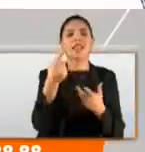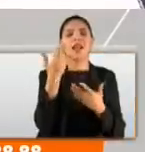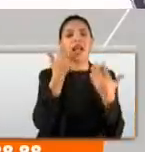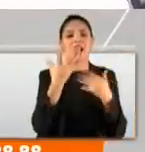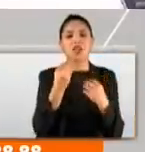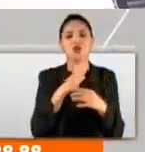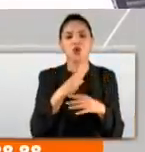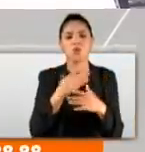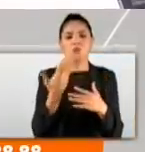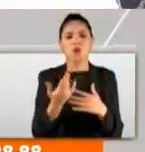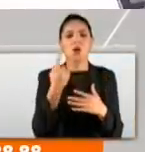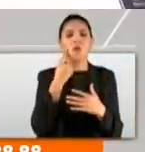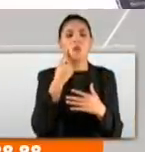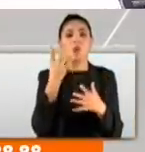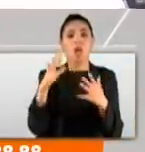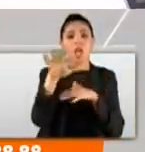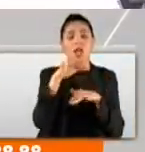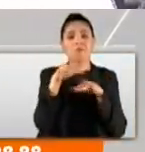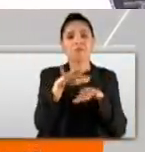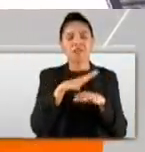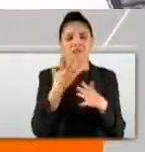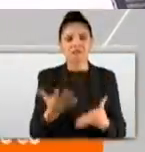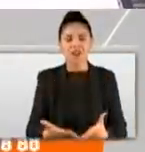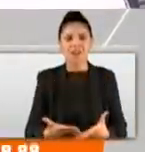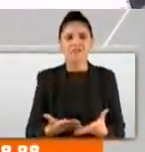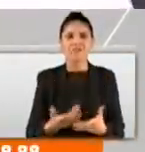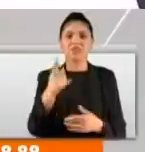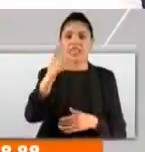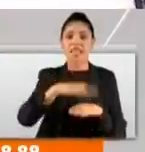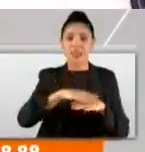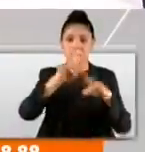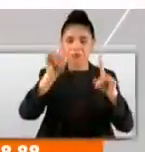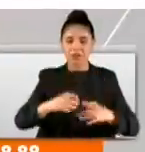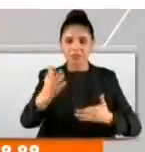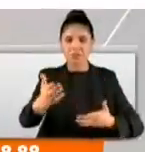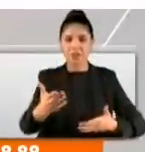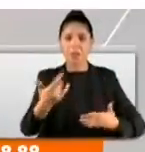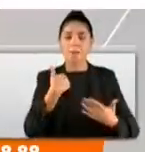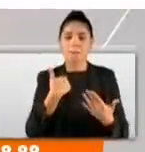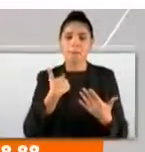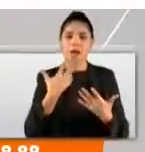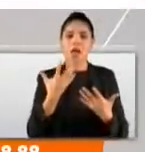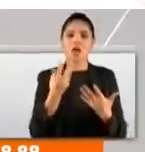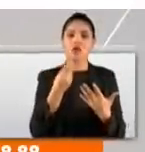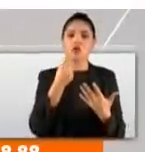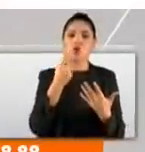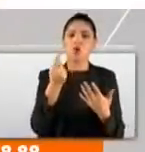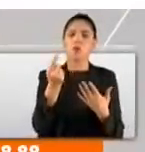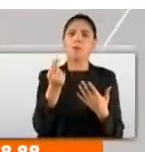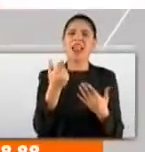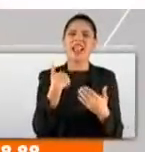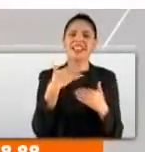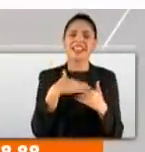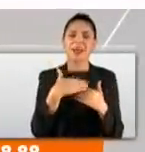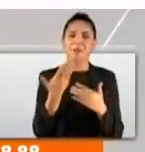yana çok revaçta şu anda. Siz yaptırdınız mı? Yani ben çok küçük müdahaleler